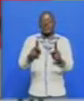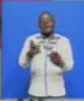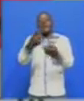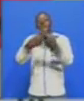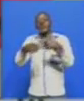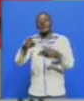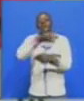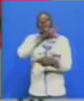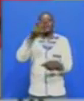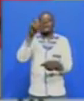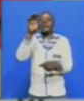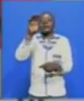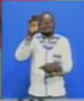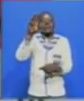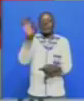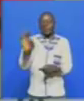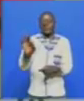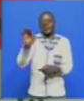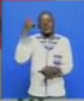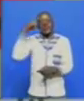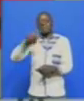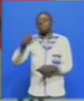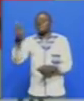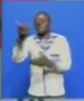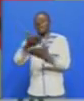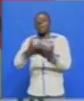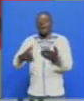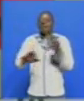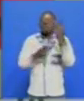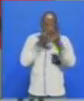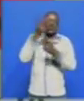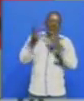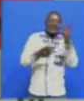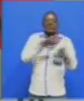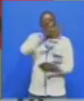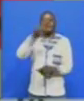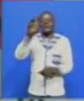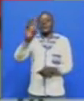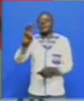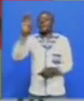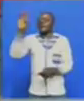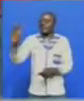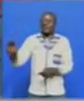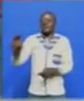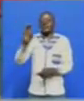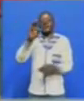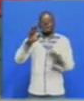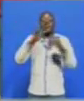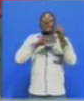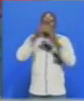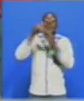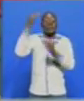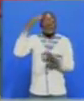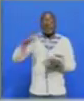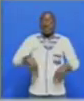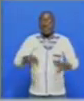structures dans les 13 régions et d'autre part de visiter 166 infrastructures et équipements, relève les éditions